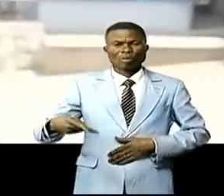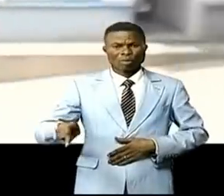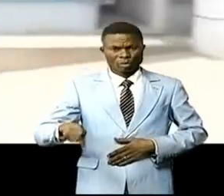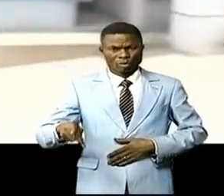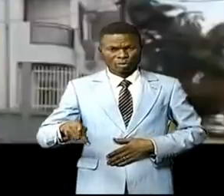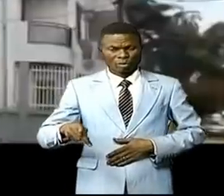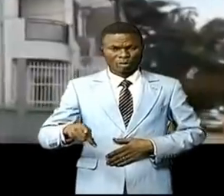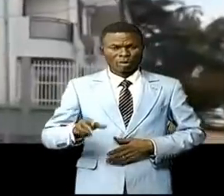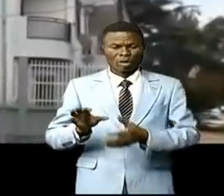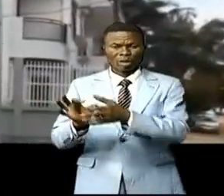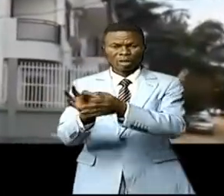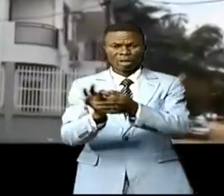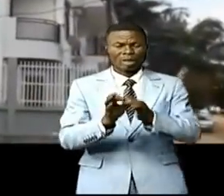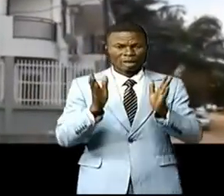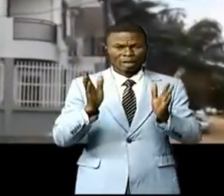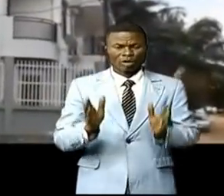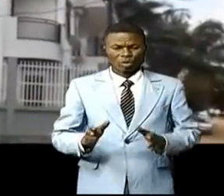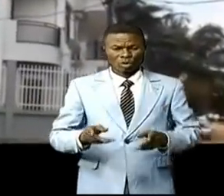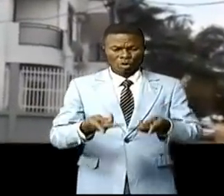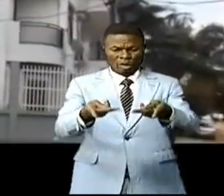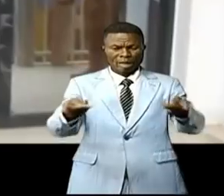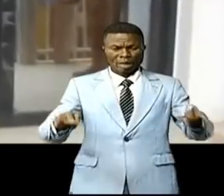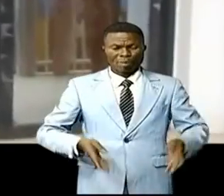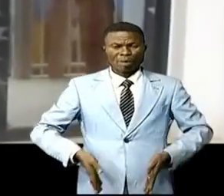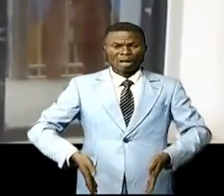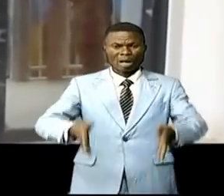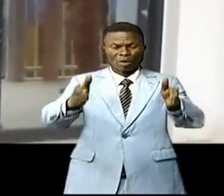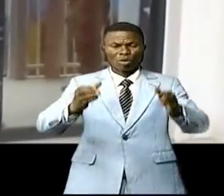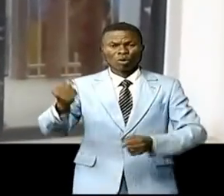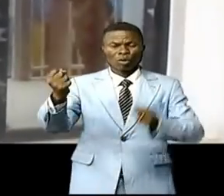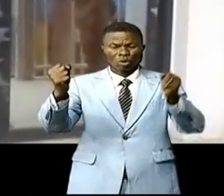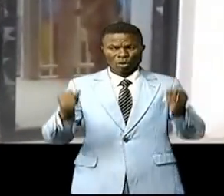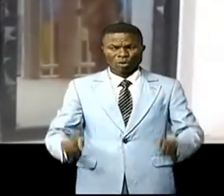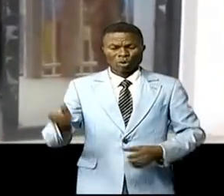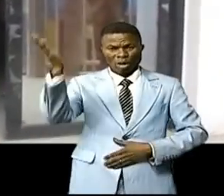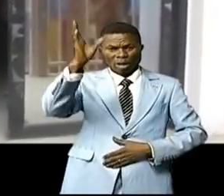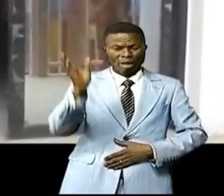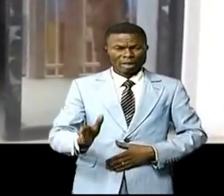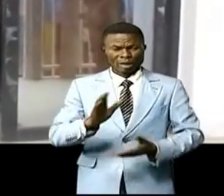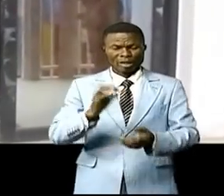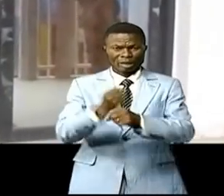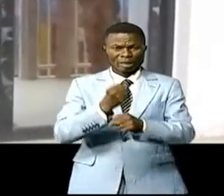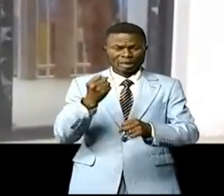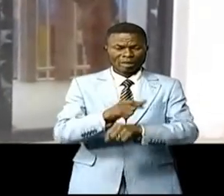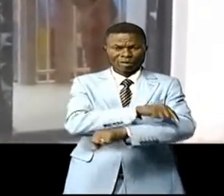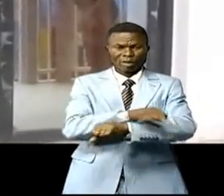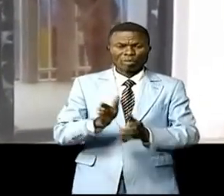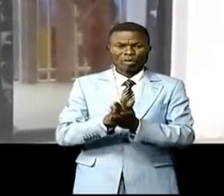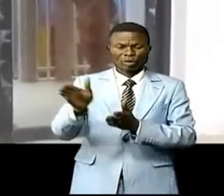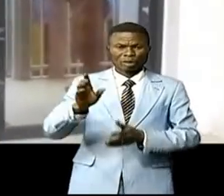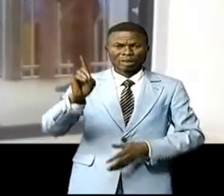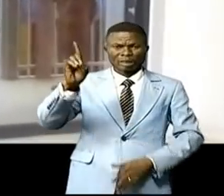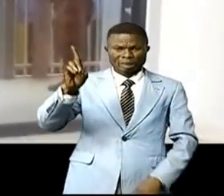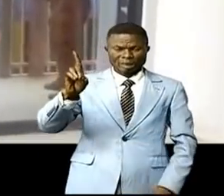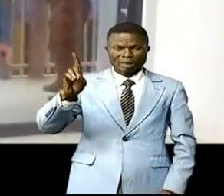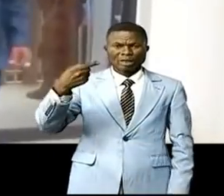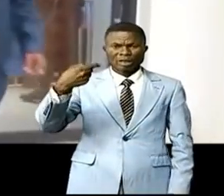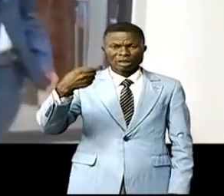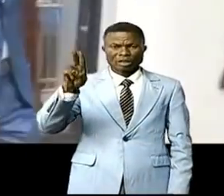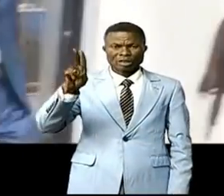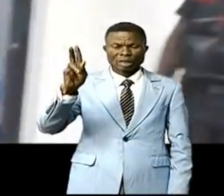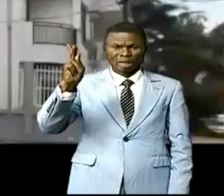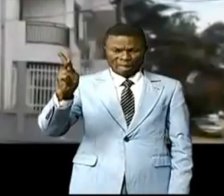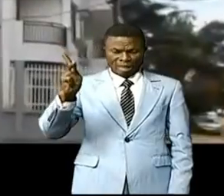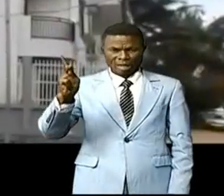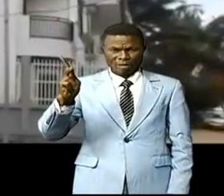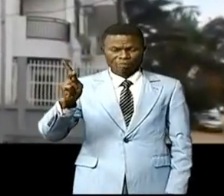le coordonnateur de péage dans la province du Congo central est aussi agent à la direction générale des JRKC de recettes, a